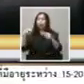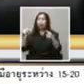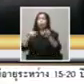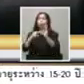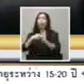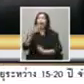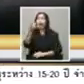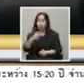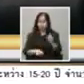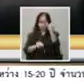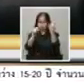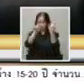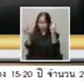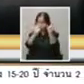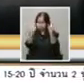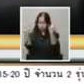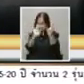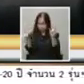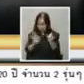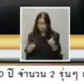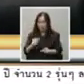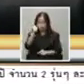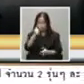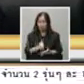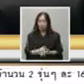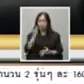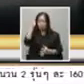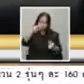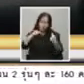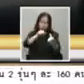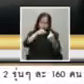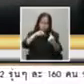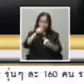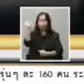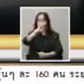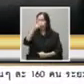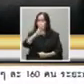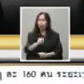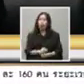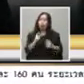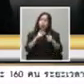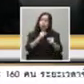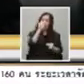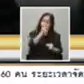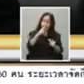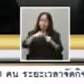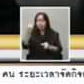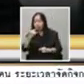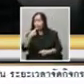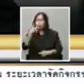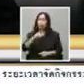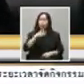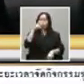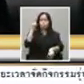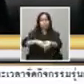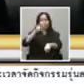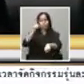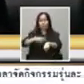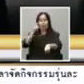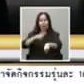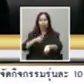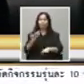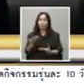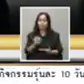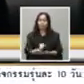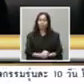ไรมันก็จะได้ไม่ต้องมาโต้เถียงกันว่าต่อไปเรื่องอะไรพูดได้เรื่องอะไรพูดไม่ได้มันเสียสักเวลาของสภานี่เฉยๆครับท่านประธ